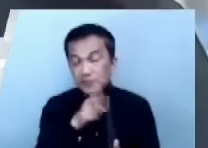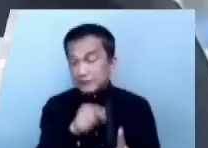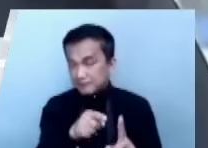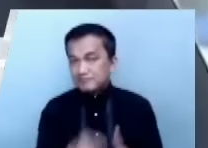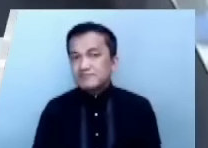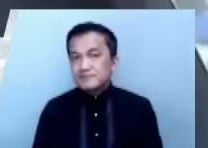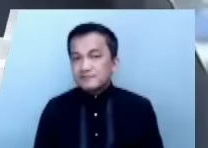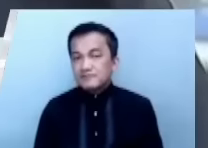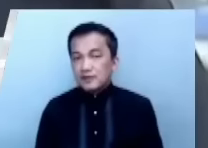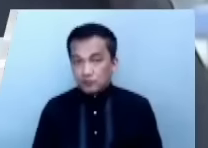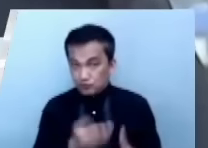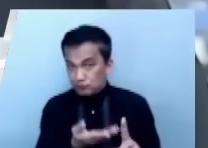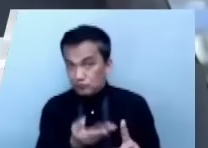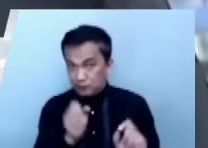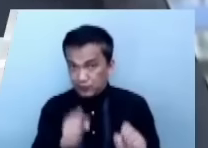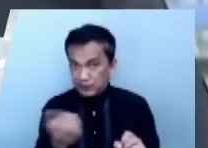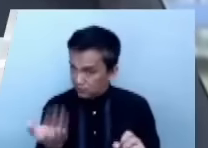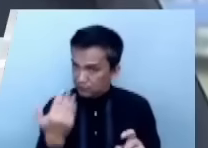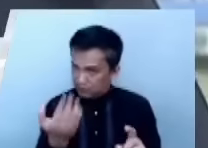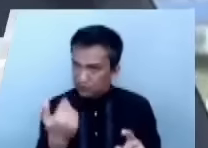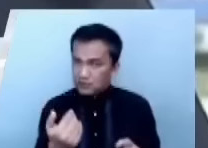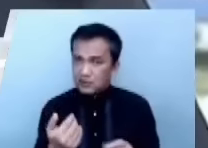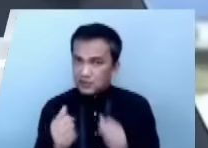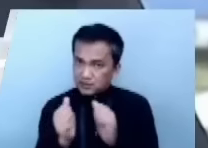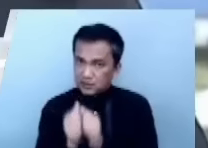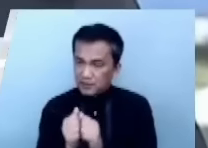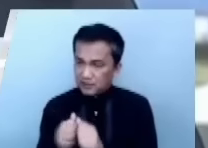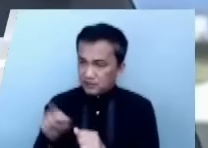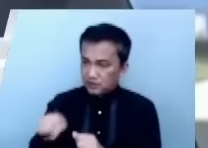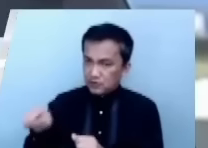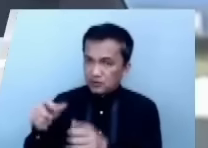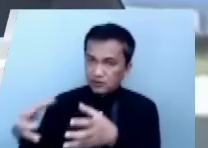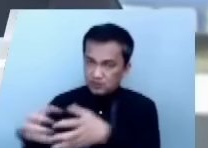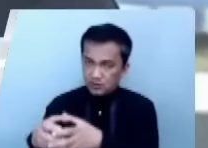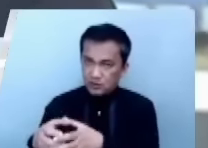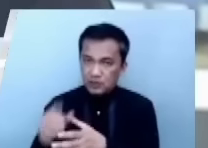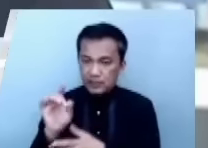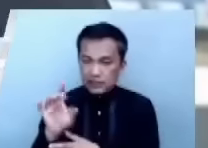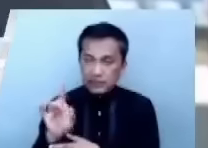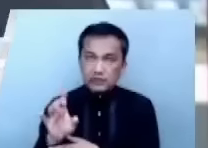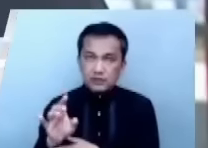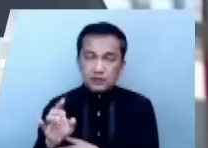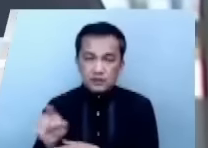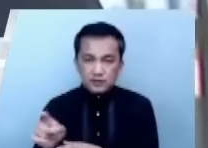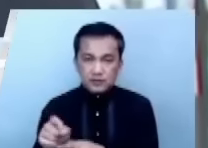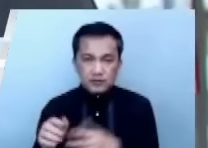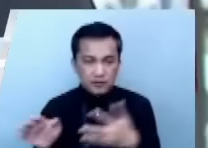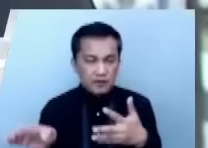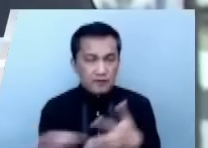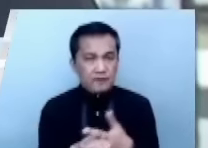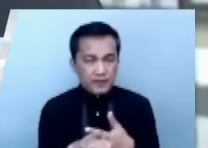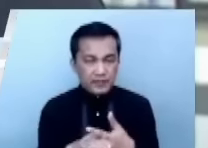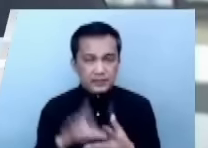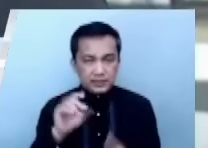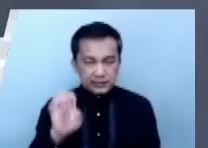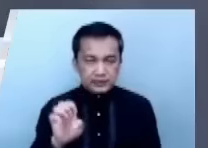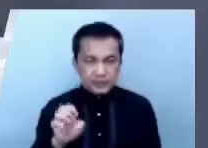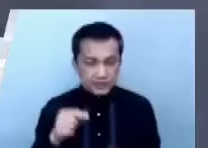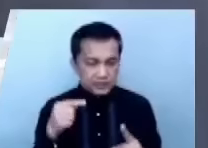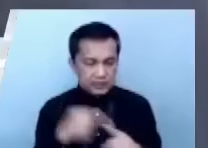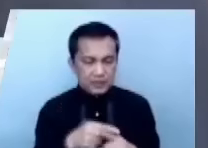maaari po ay samahan nila itong kasama nilang 18 para mag-file ng kaso laban dito sa